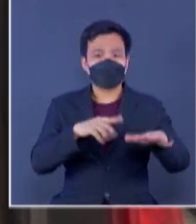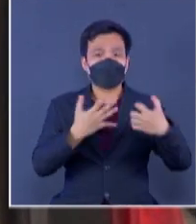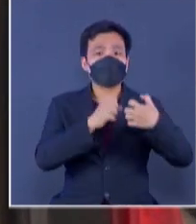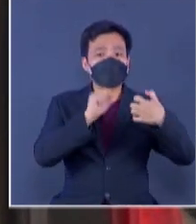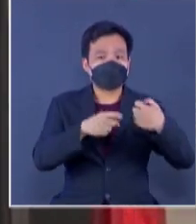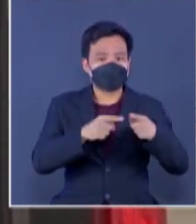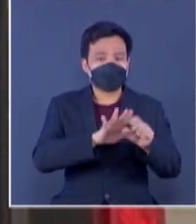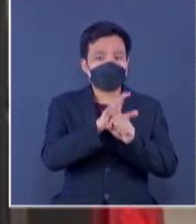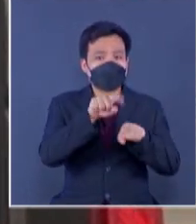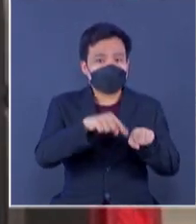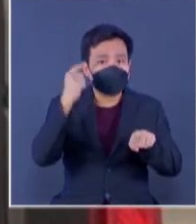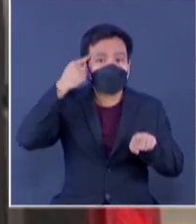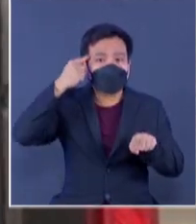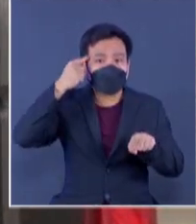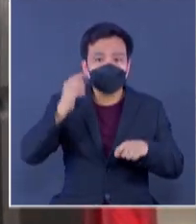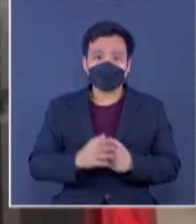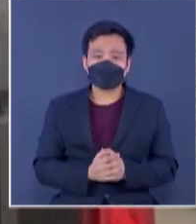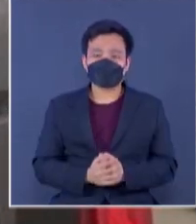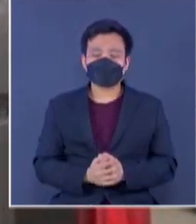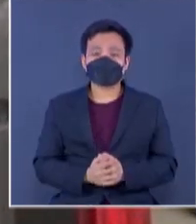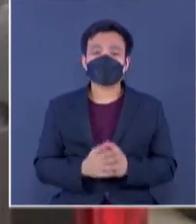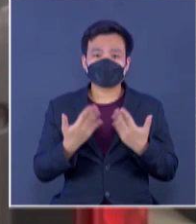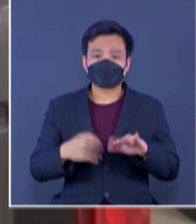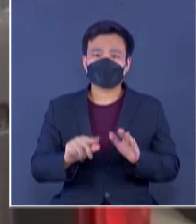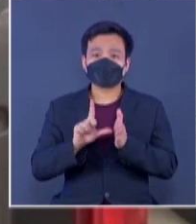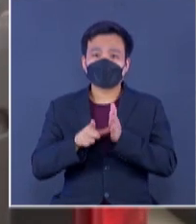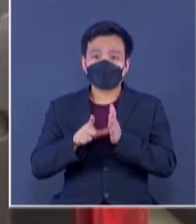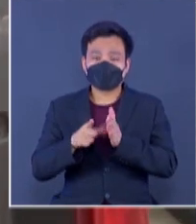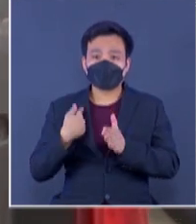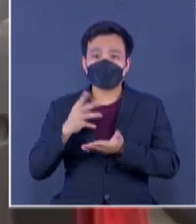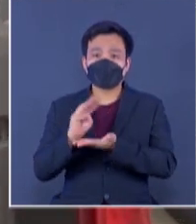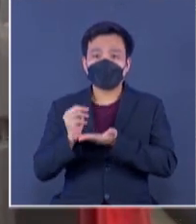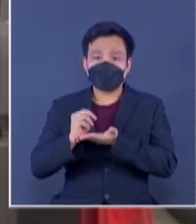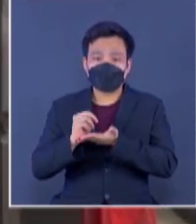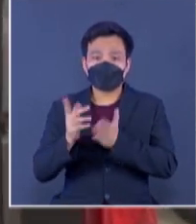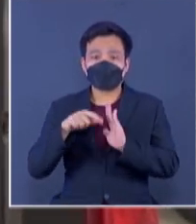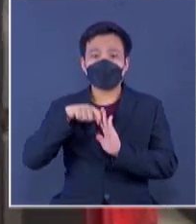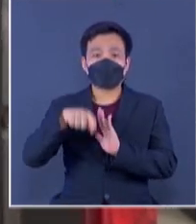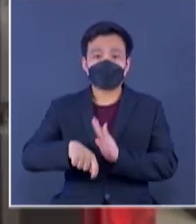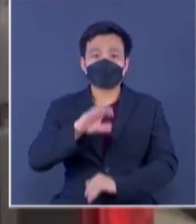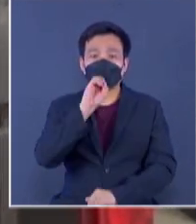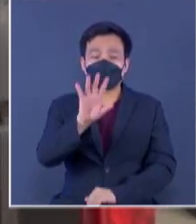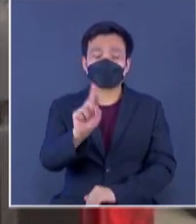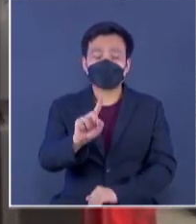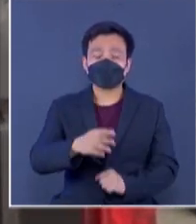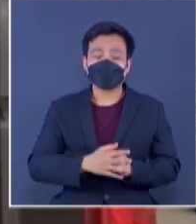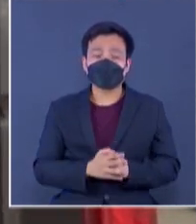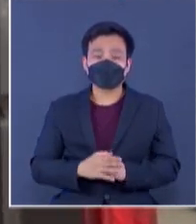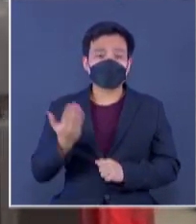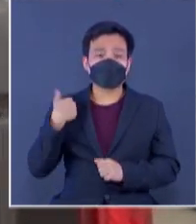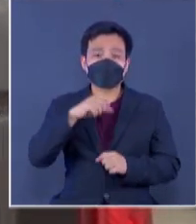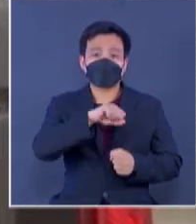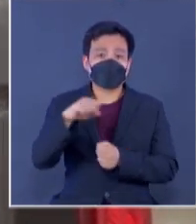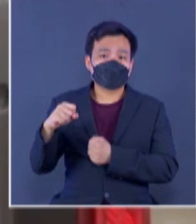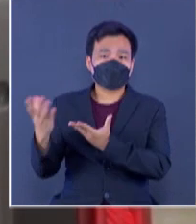นี่ยเป็น นายพิสิทธิ์พงศ์สิริสุภกุลนะคะเลขาธิการมูลนิธิพุทธธรรม31นครราชสีมาบอกว่าจากเดิมรถตู้โด